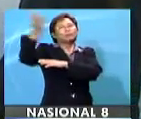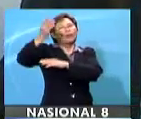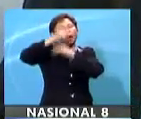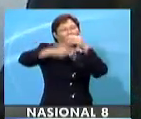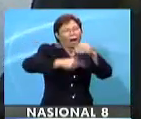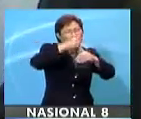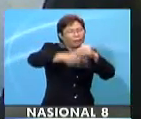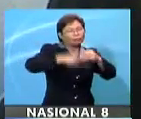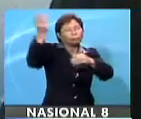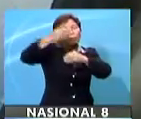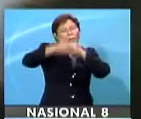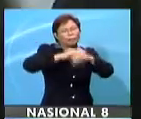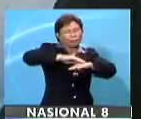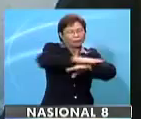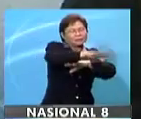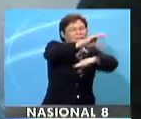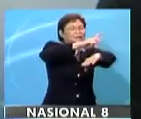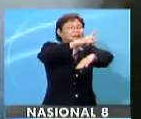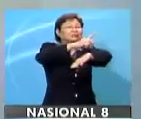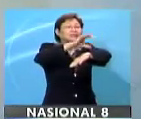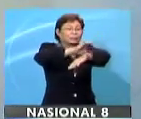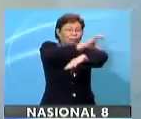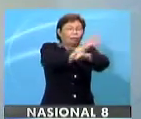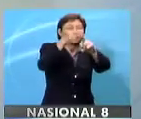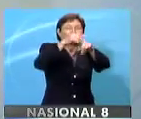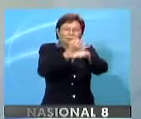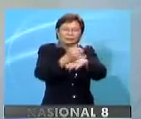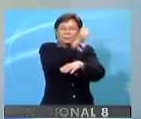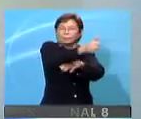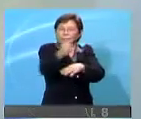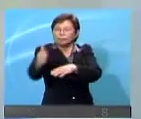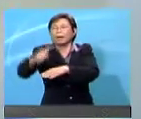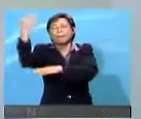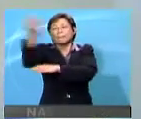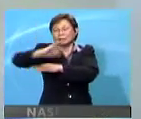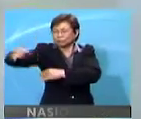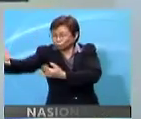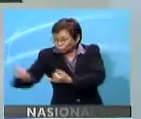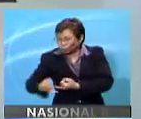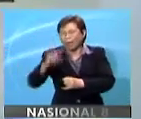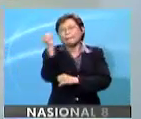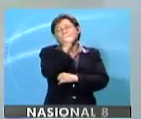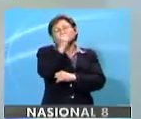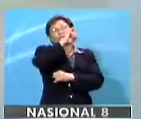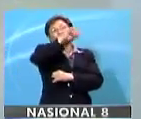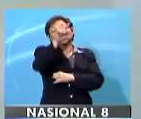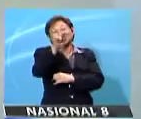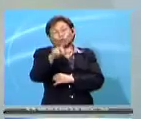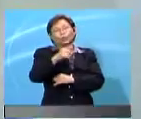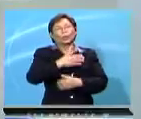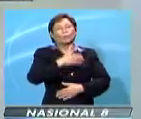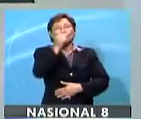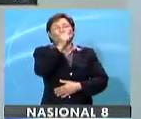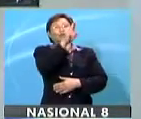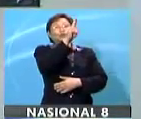dengan kesan era digital kepada industri masing-masing. Dan antara penceramah yang dijemput ialah penyanyi Joe Frizzo, penghibur YouTube